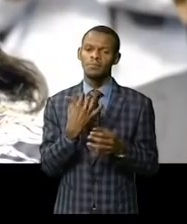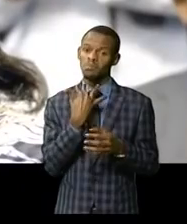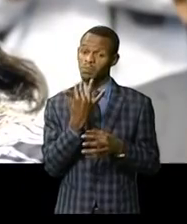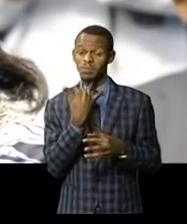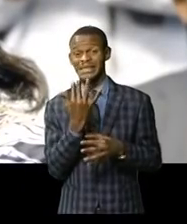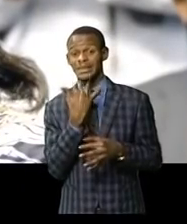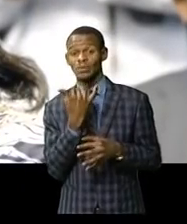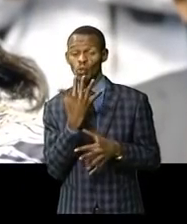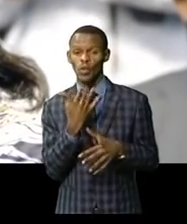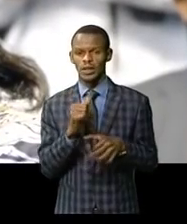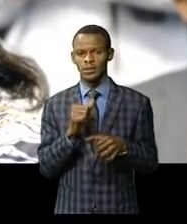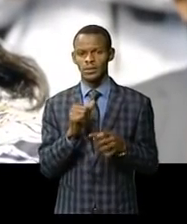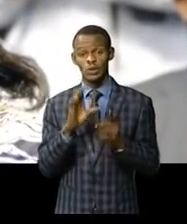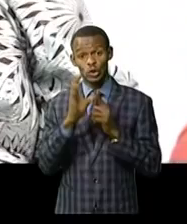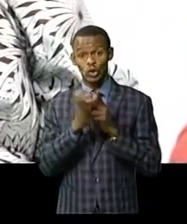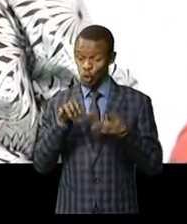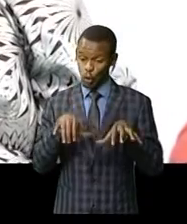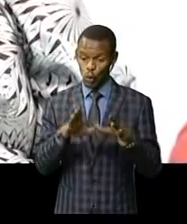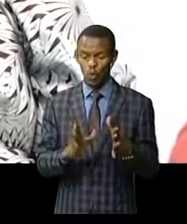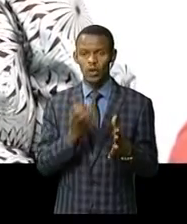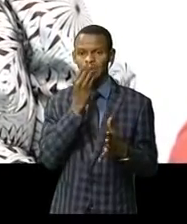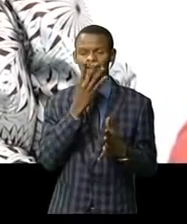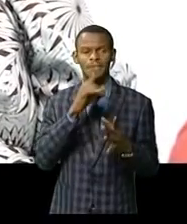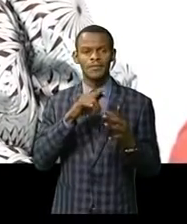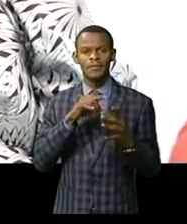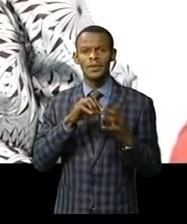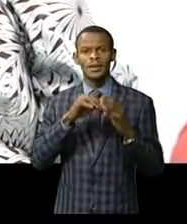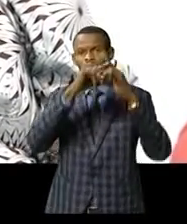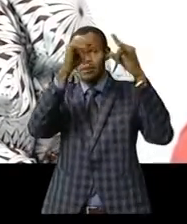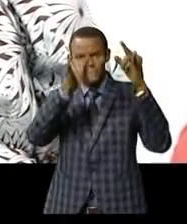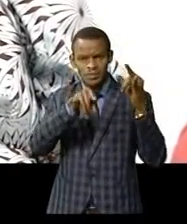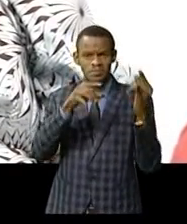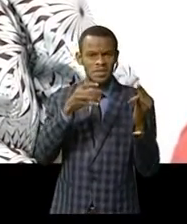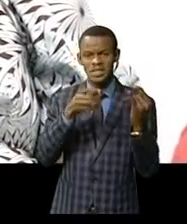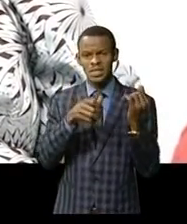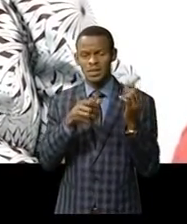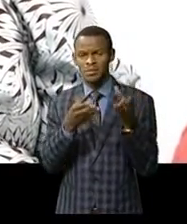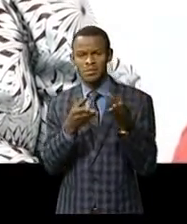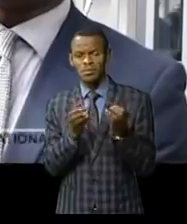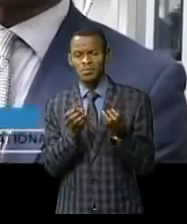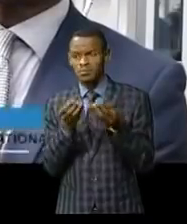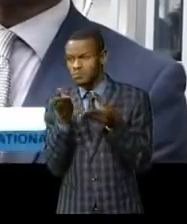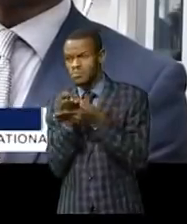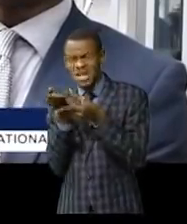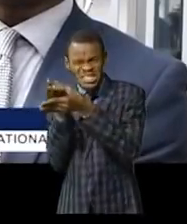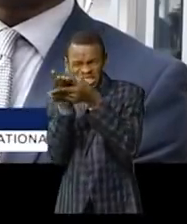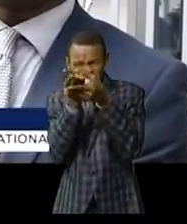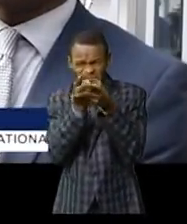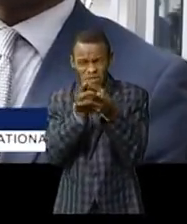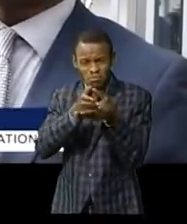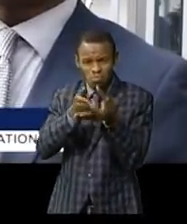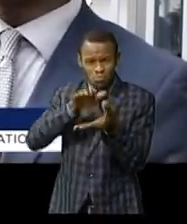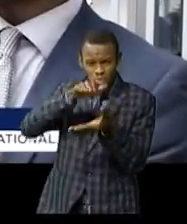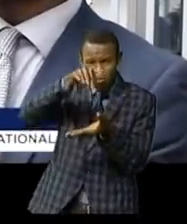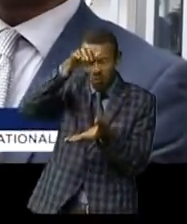dans quelle mesure les collections de musées, les dépôts d'archives qui se trouveraient dans les pays colonisateurs puissent